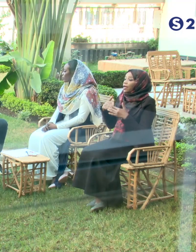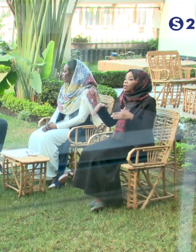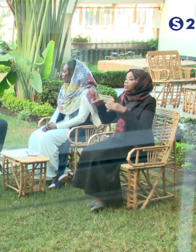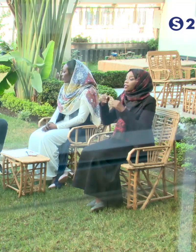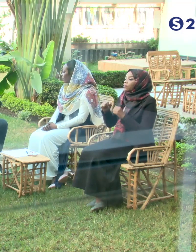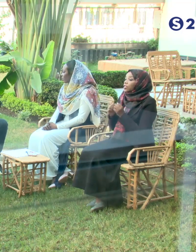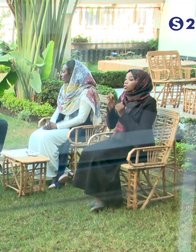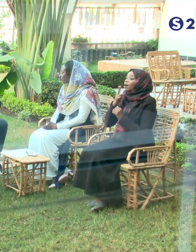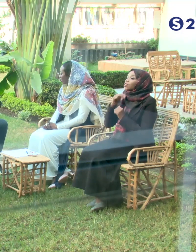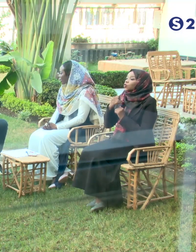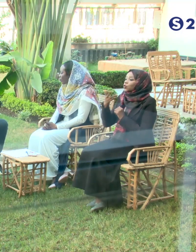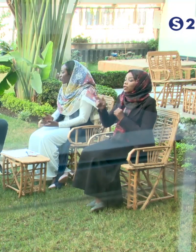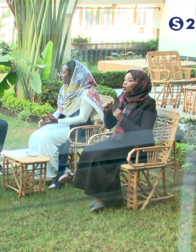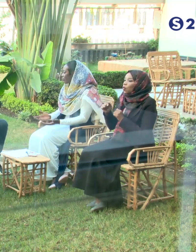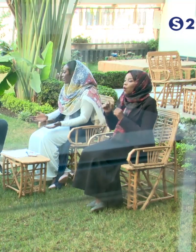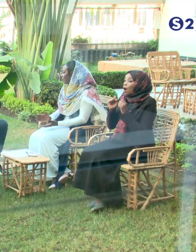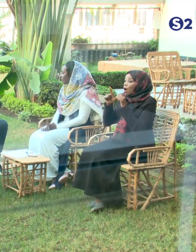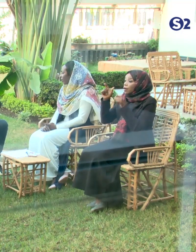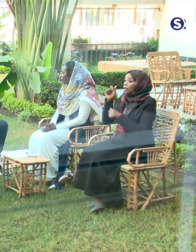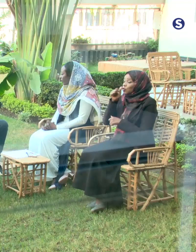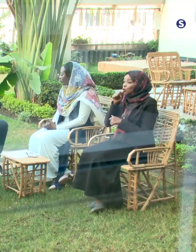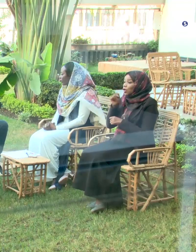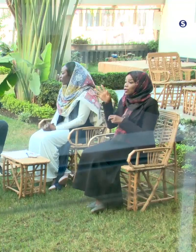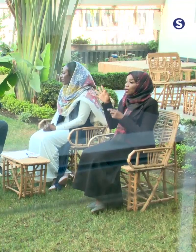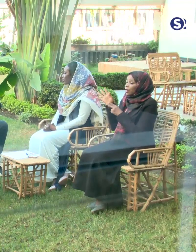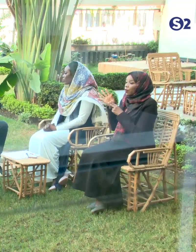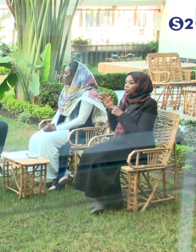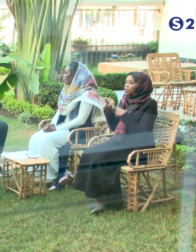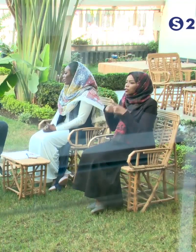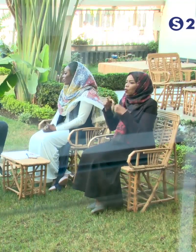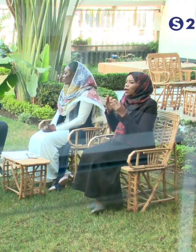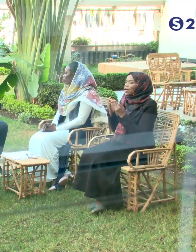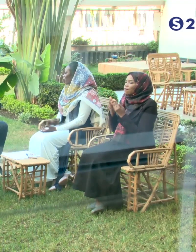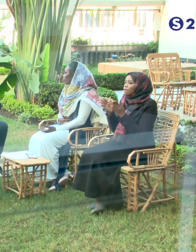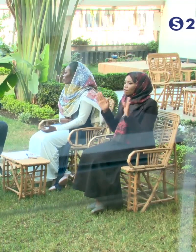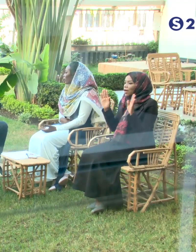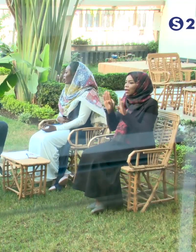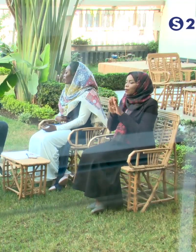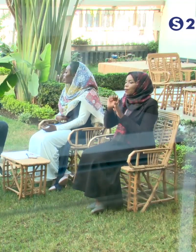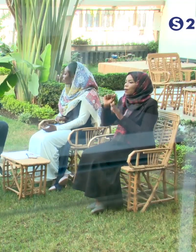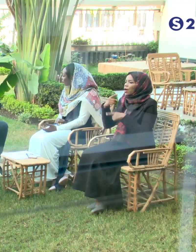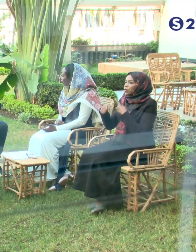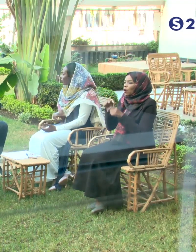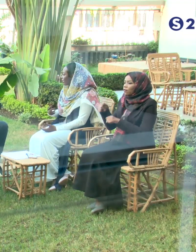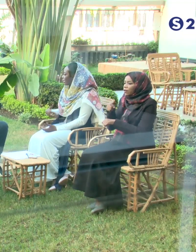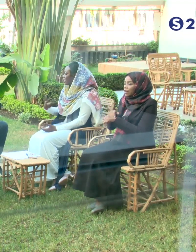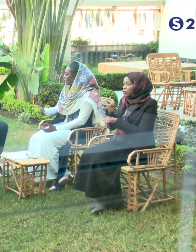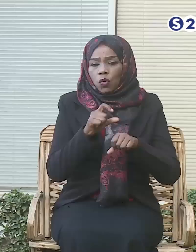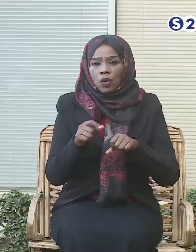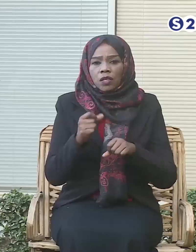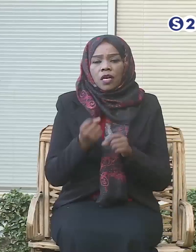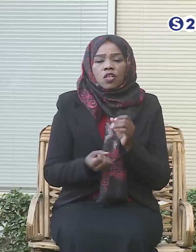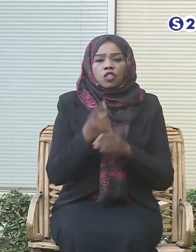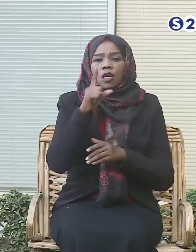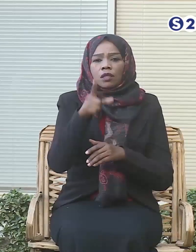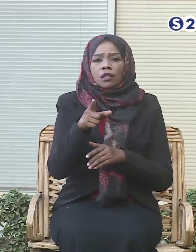صباحات سودانية وقناة سودانية 24 دائما فاتحة أبوابها لكم في أي وقت أنتم تجوا فيه، وإن شاء الله يا رب دائما موفقين وقادرين